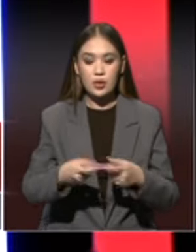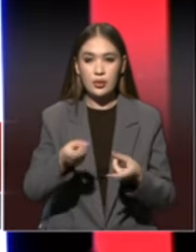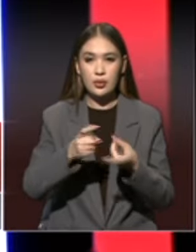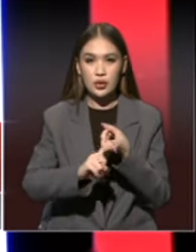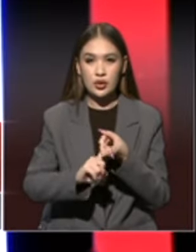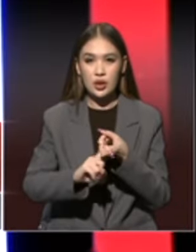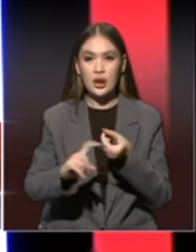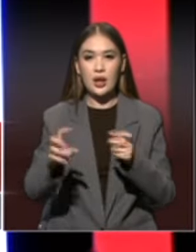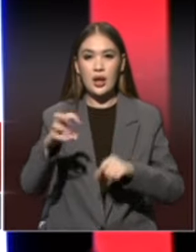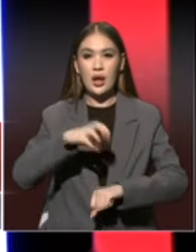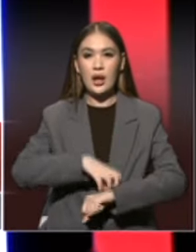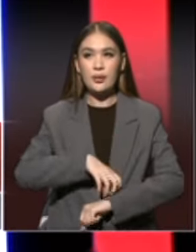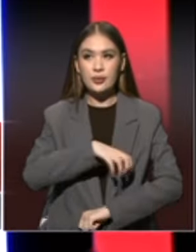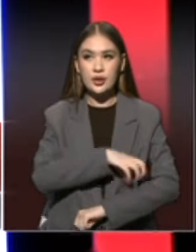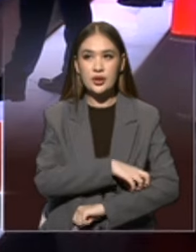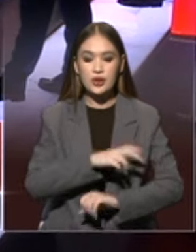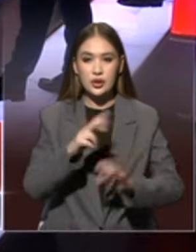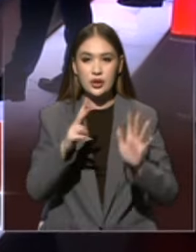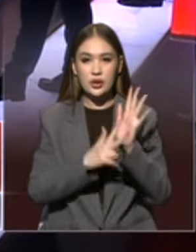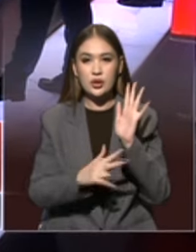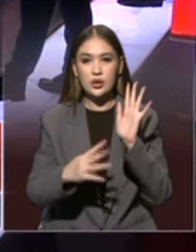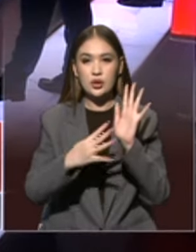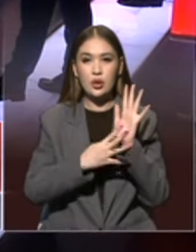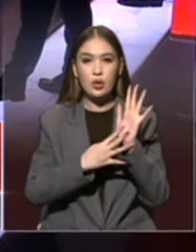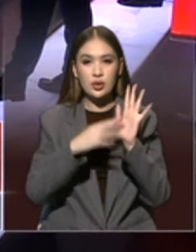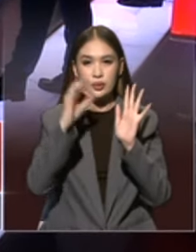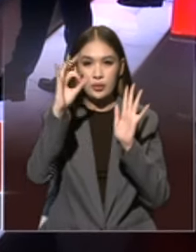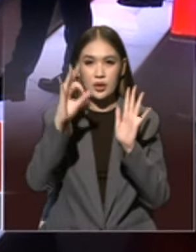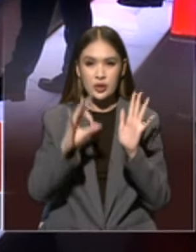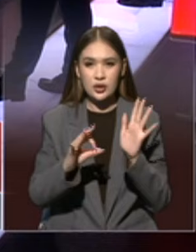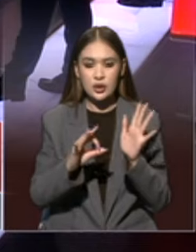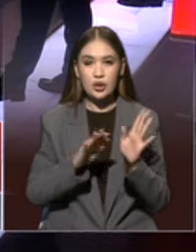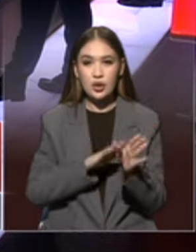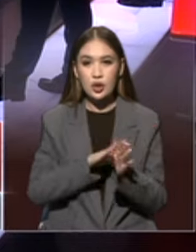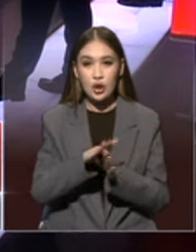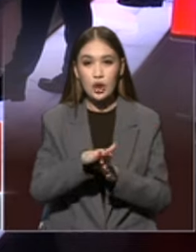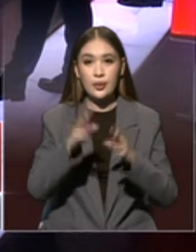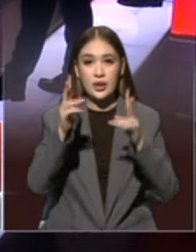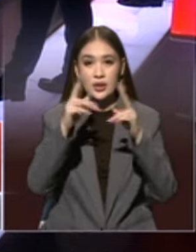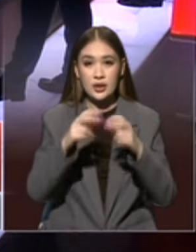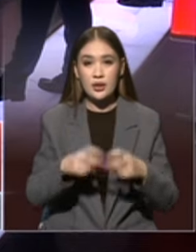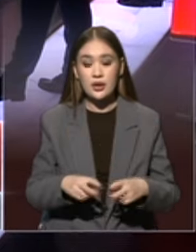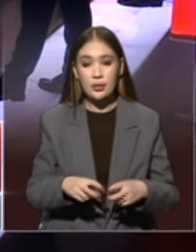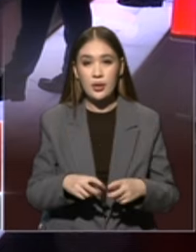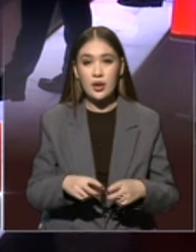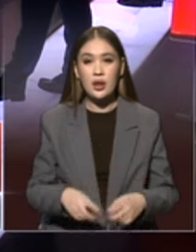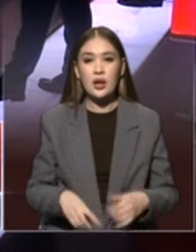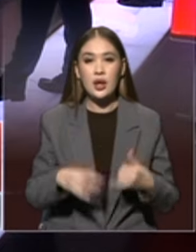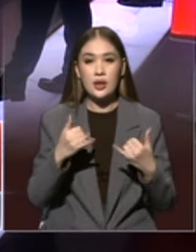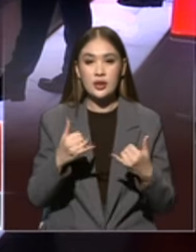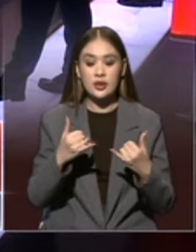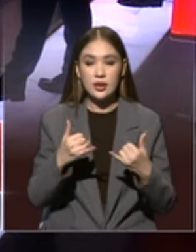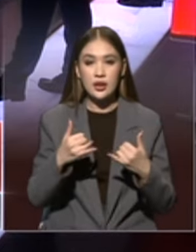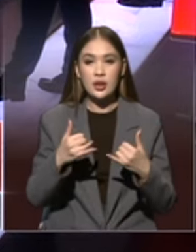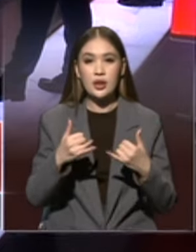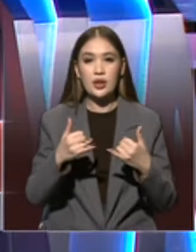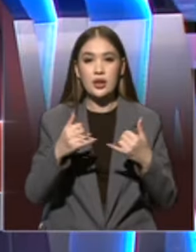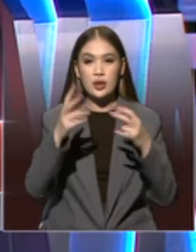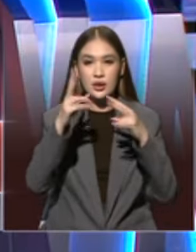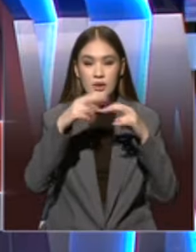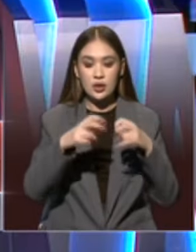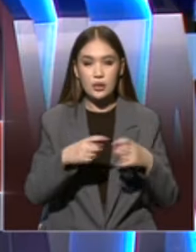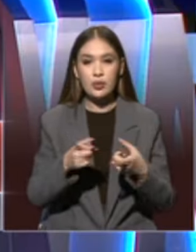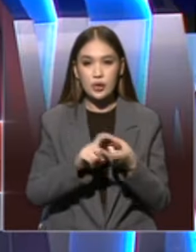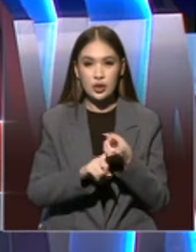тиісті комиссия бар. 89% түгелімен есептеліп бітті дейсіз ба? Қазіргі уақытта техникалық тексерулер 89% болды.